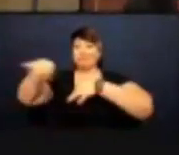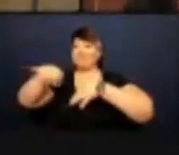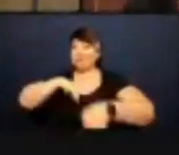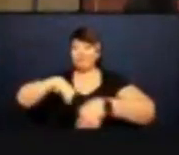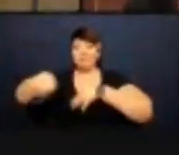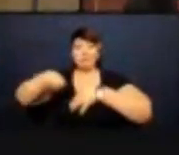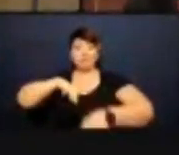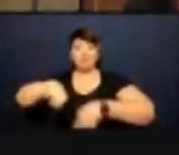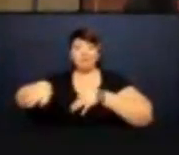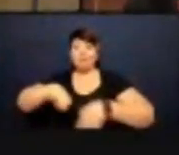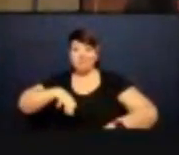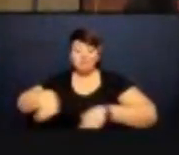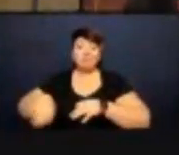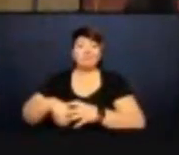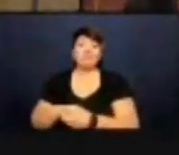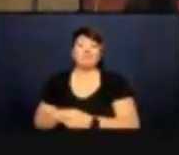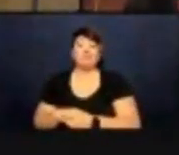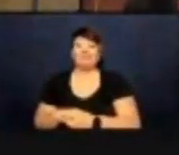usiku ya kuwa na karaoke.